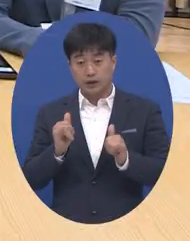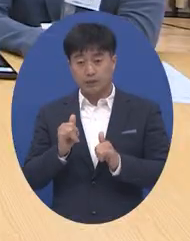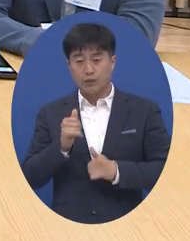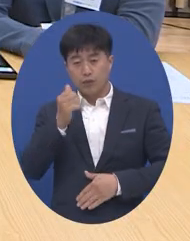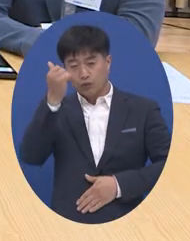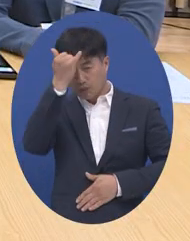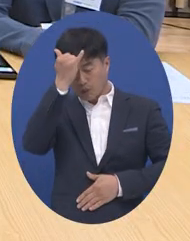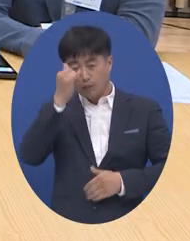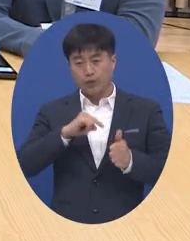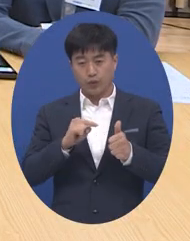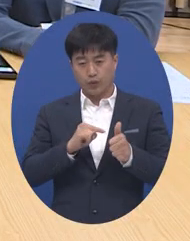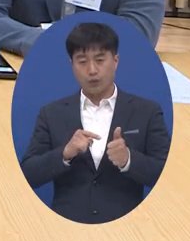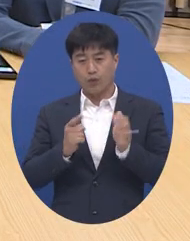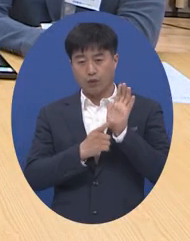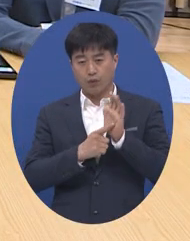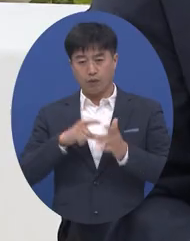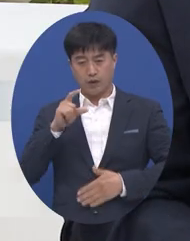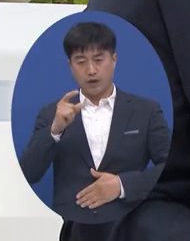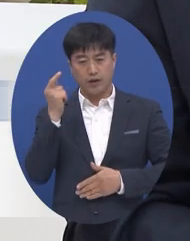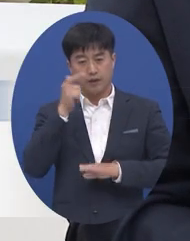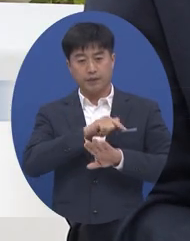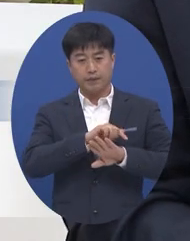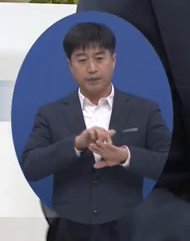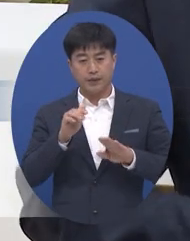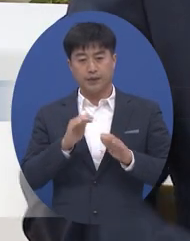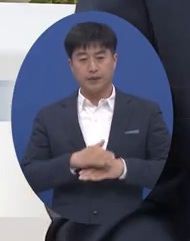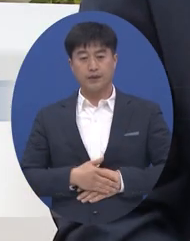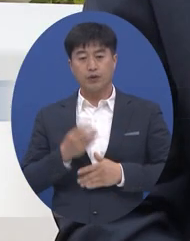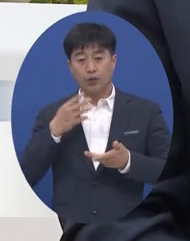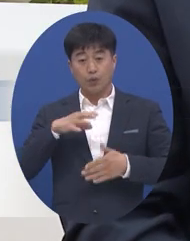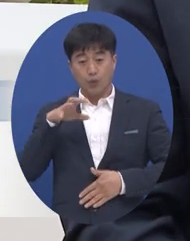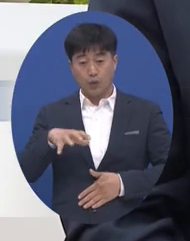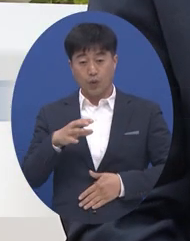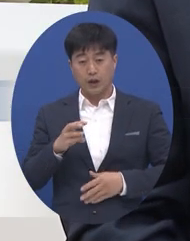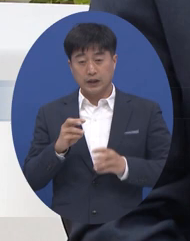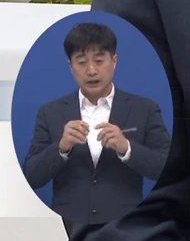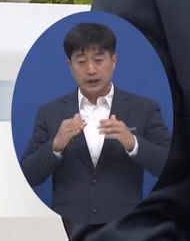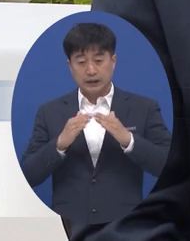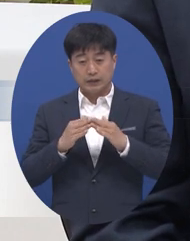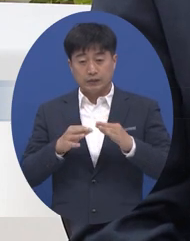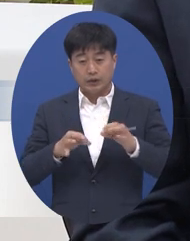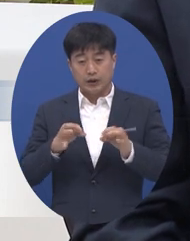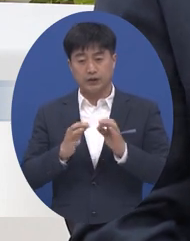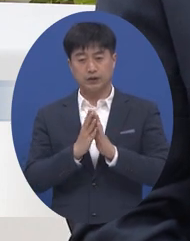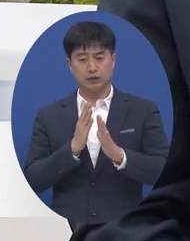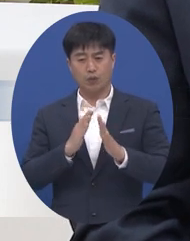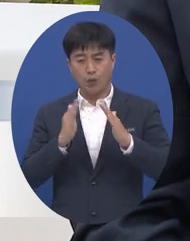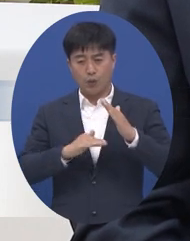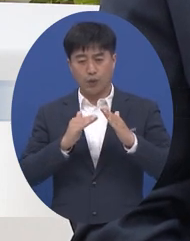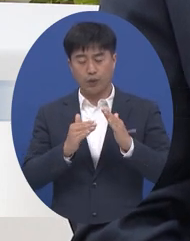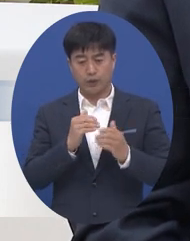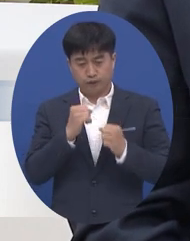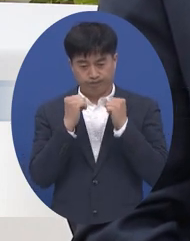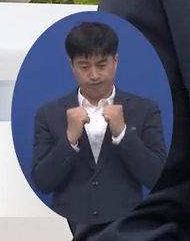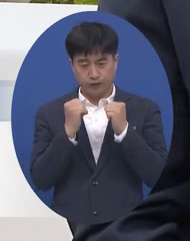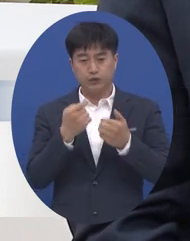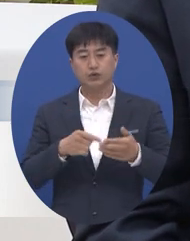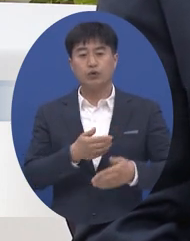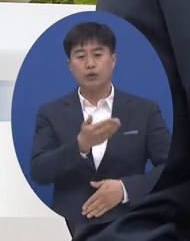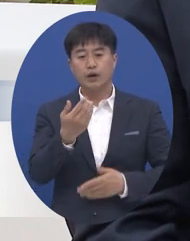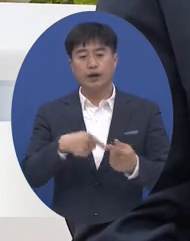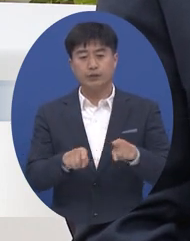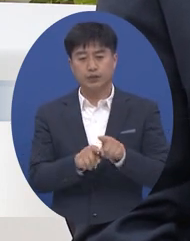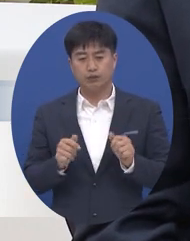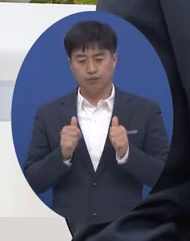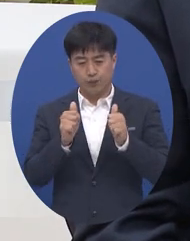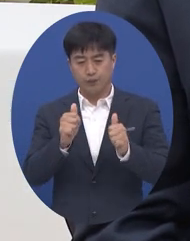협력하겠다 고 밝혔습니다 거기도 에서 만큼은 부동산 거래 질서 가 경쟁하게 유지될 수 있도록 여러분과